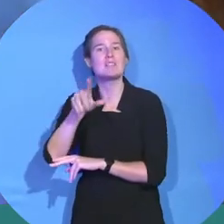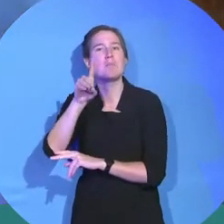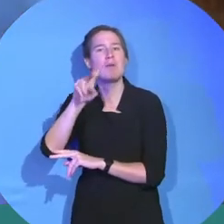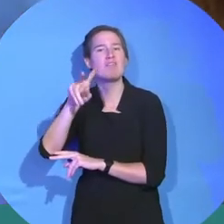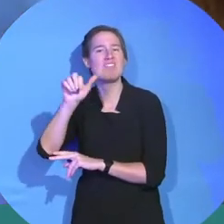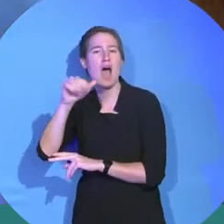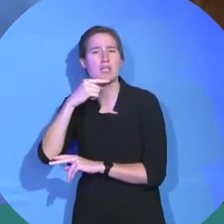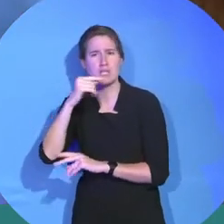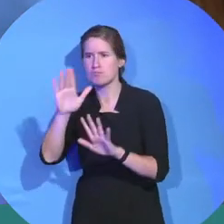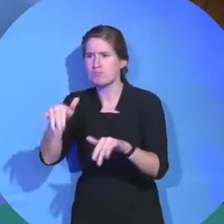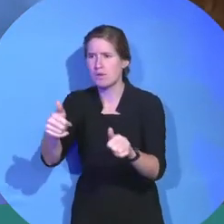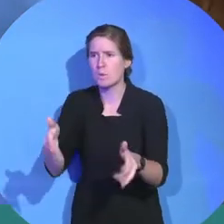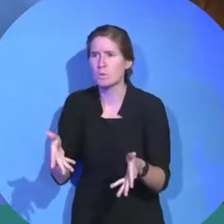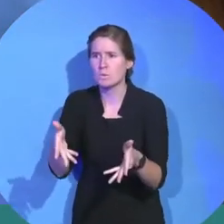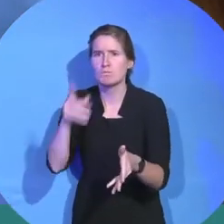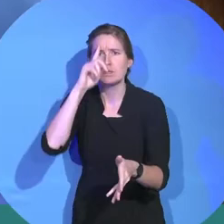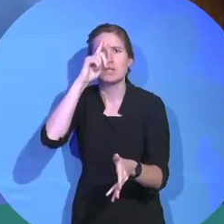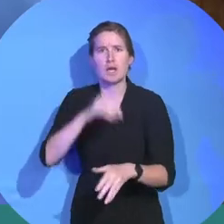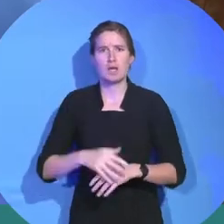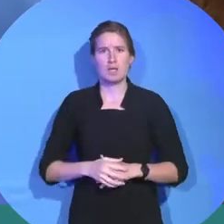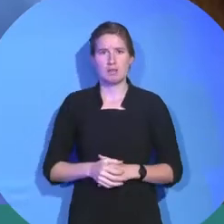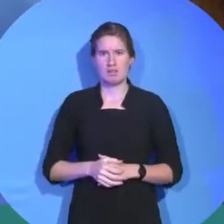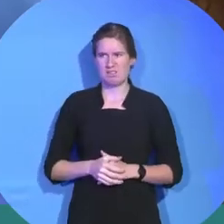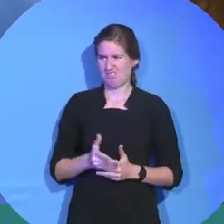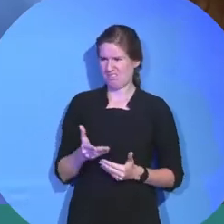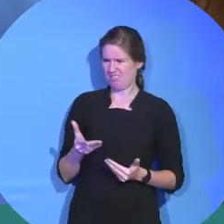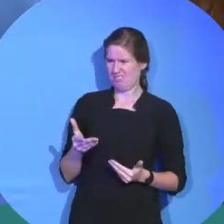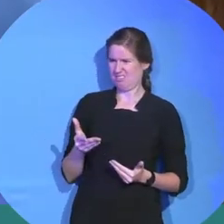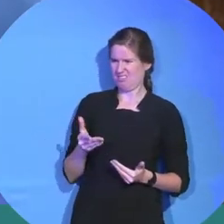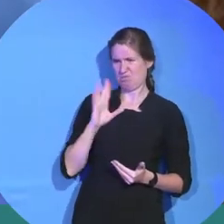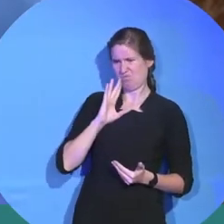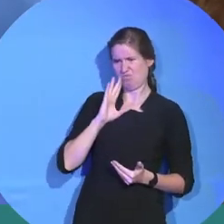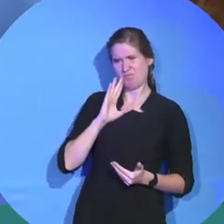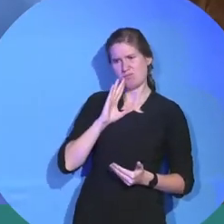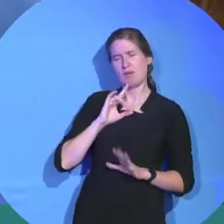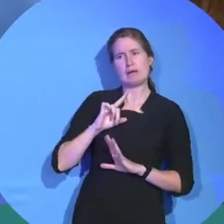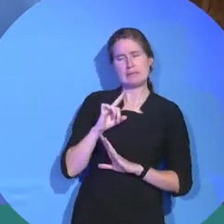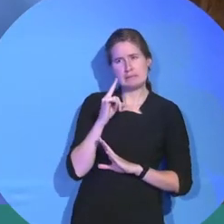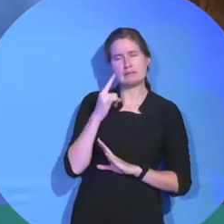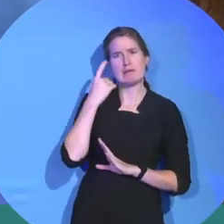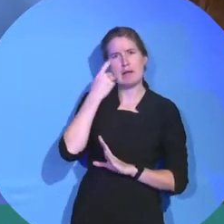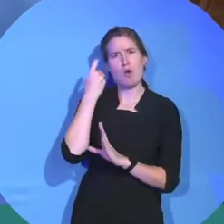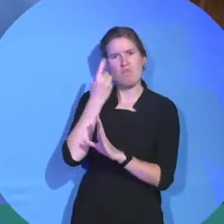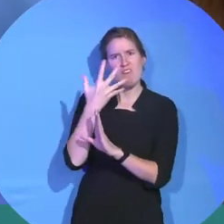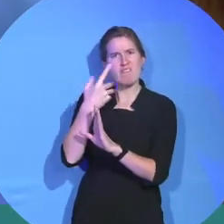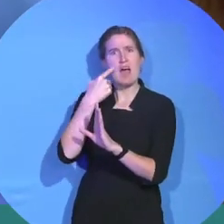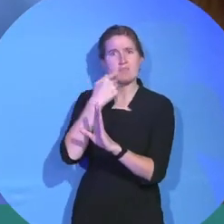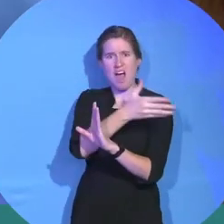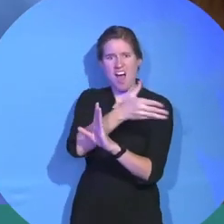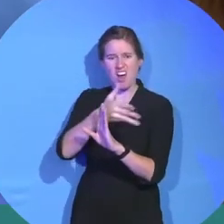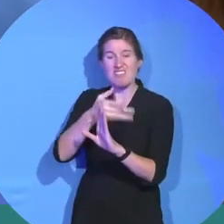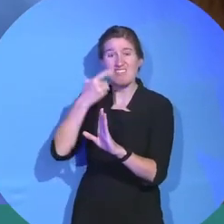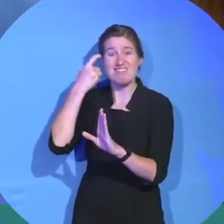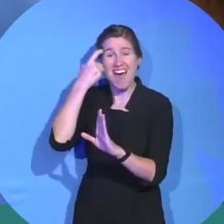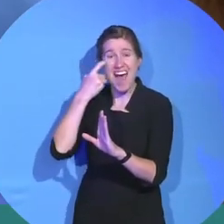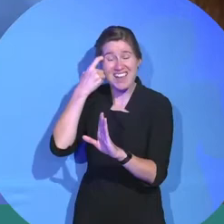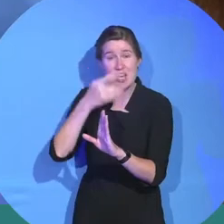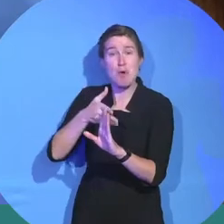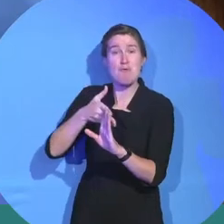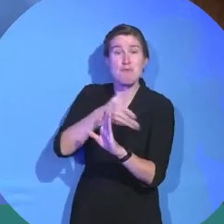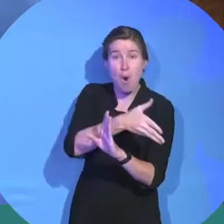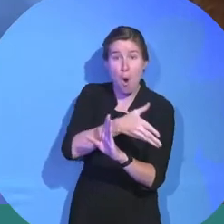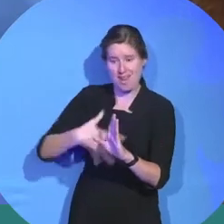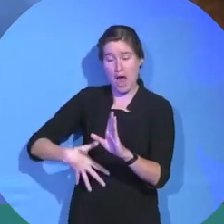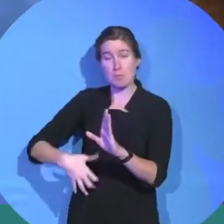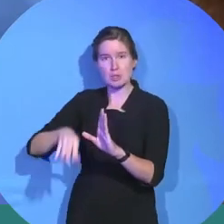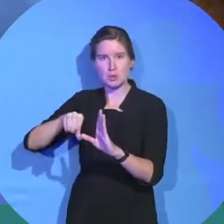nou, als we het dan hebben over taboes, laten we dan eerst maar eens kijken naar deze 5 dagen die hard nodig zijn voor een vrouw die weet